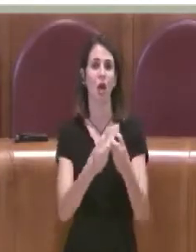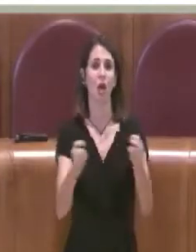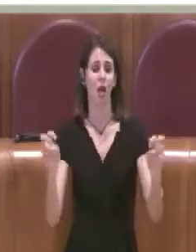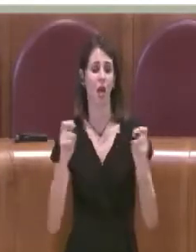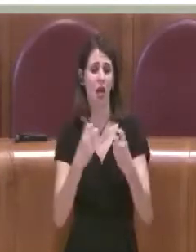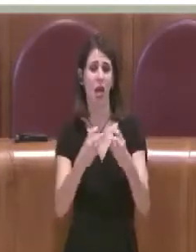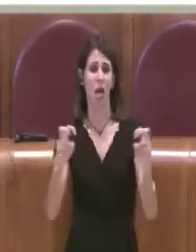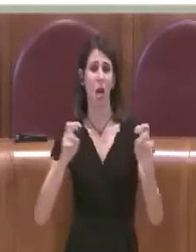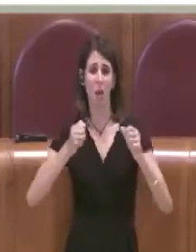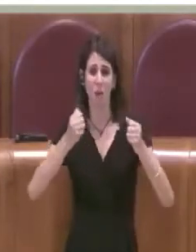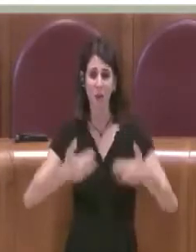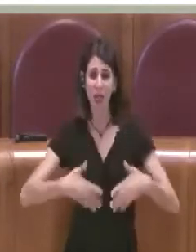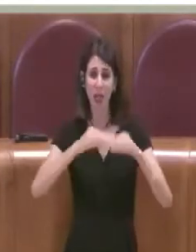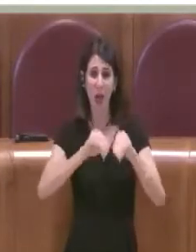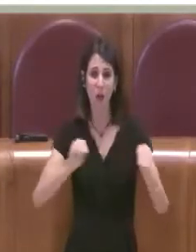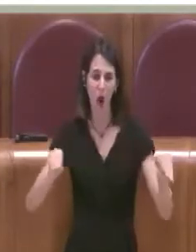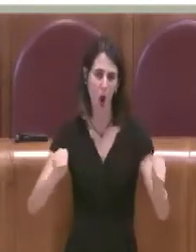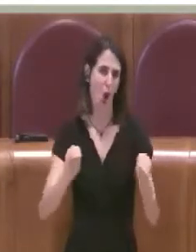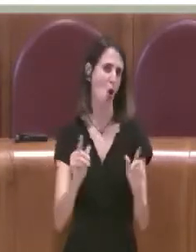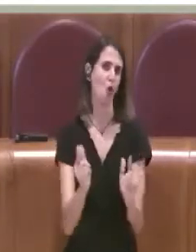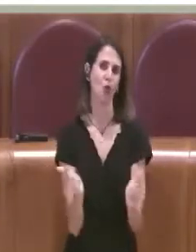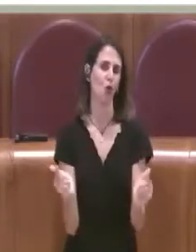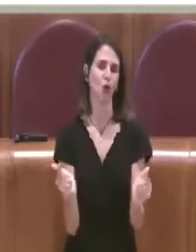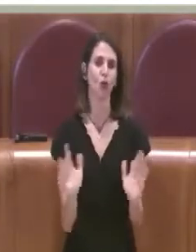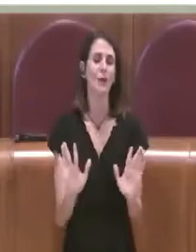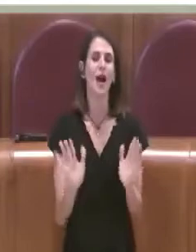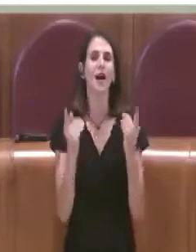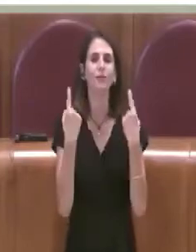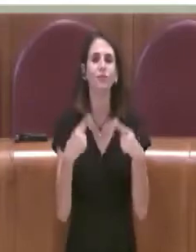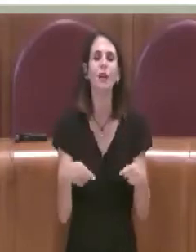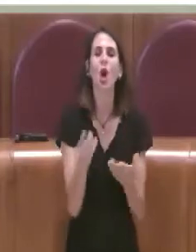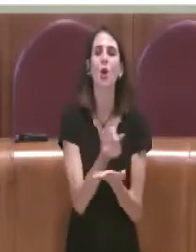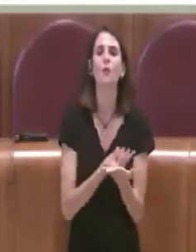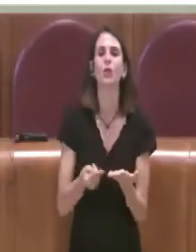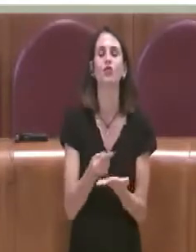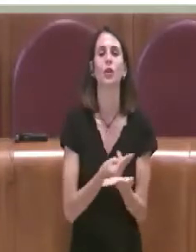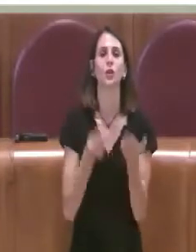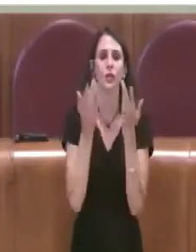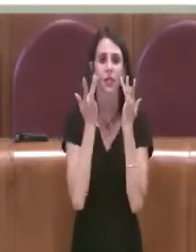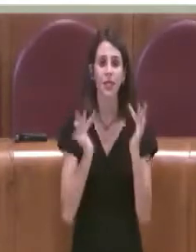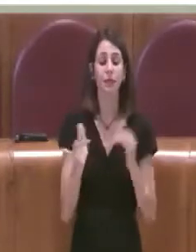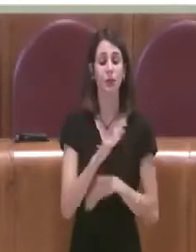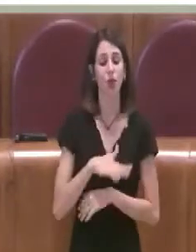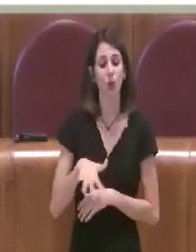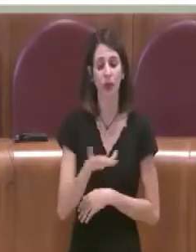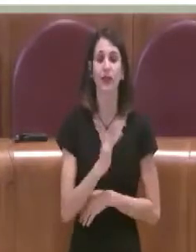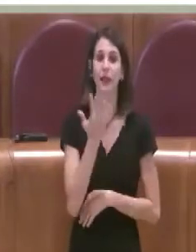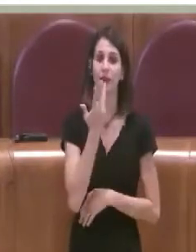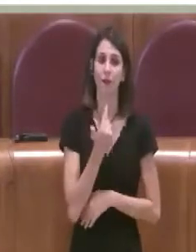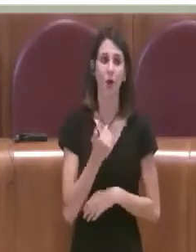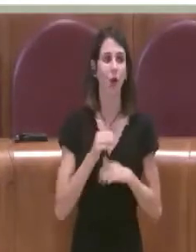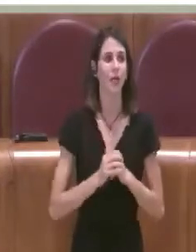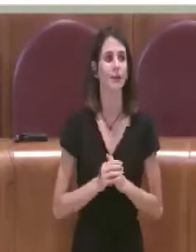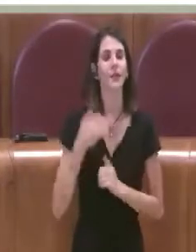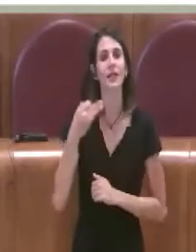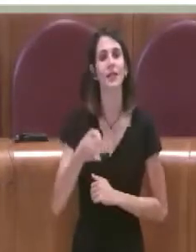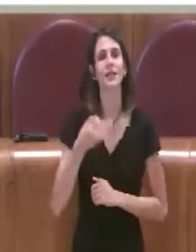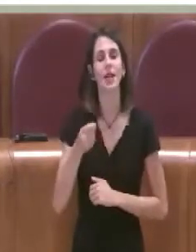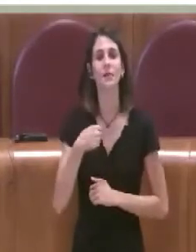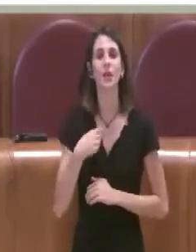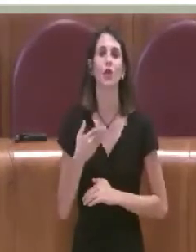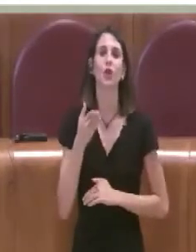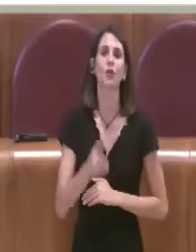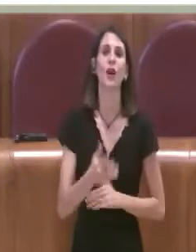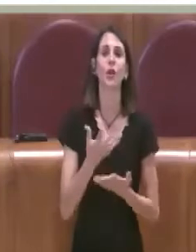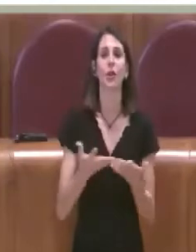di spettatori, ma appunto il progetto semplice ma che il quartiere desidera. Ogni volta che vado a campo Testaccio me